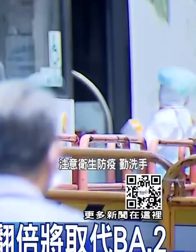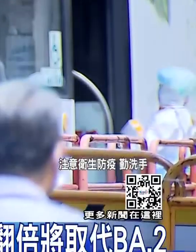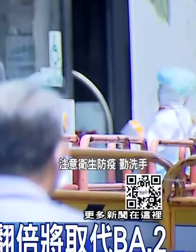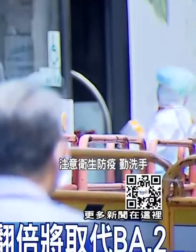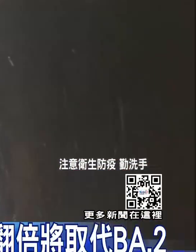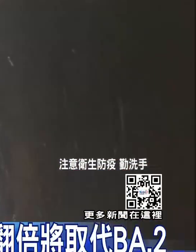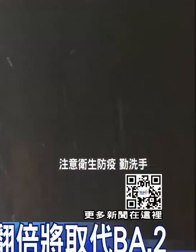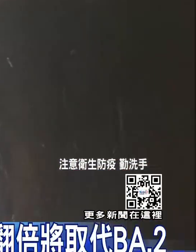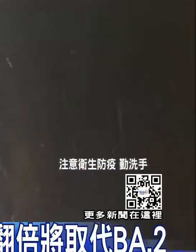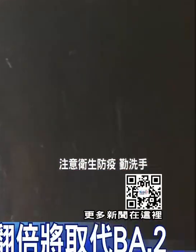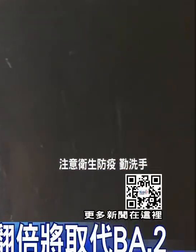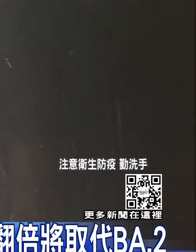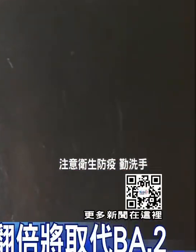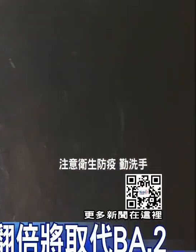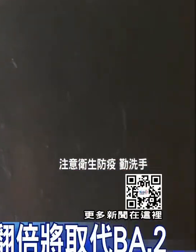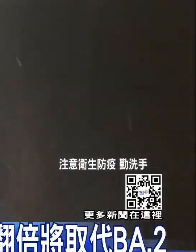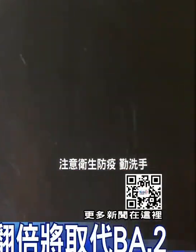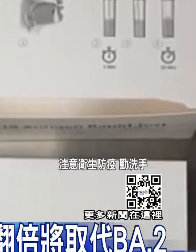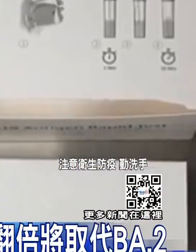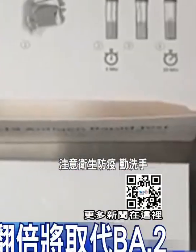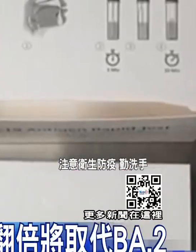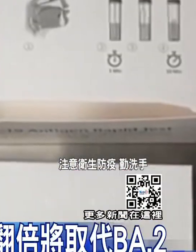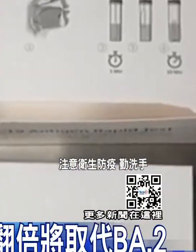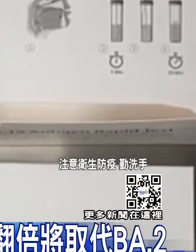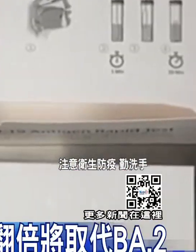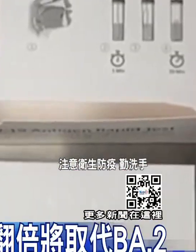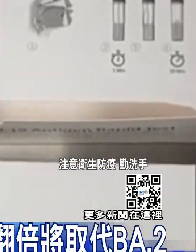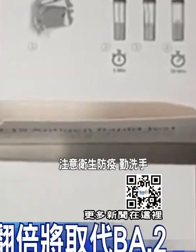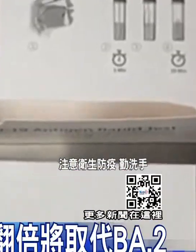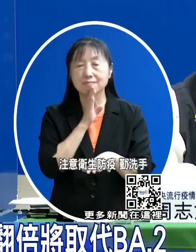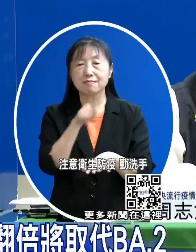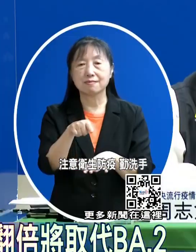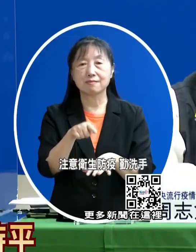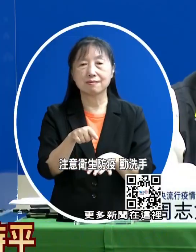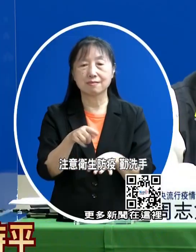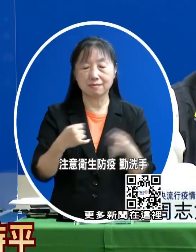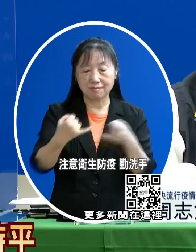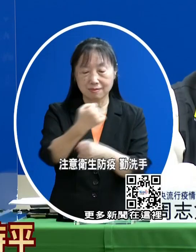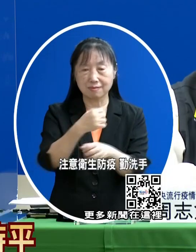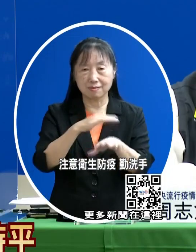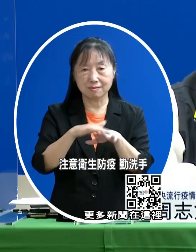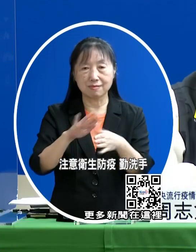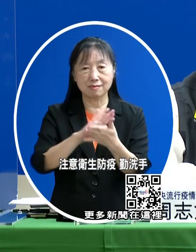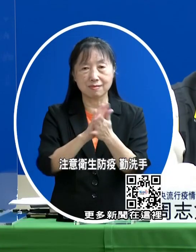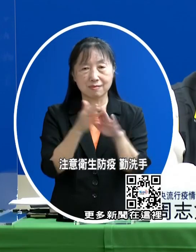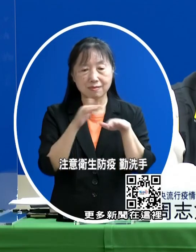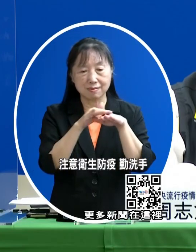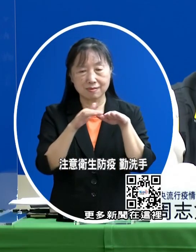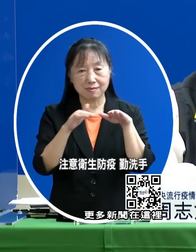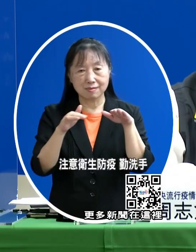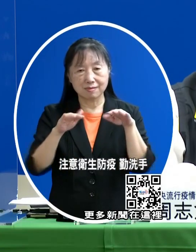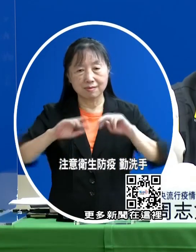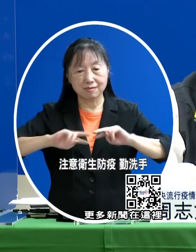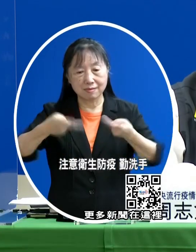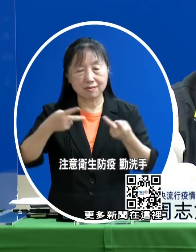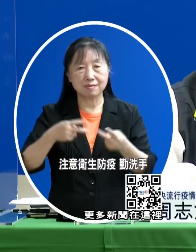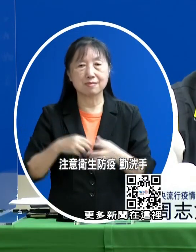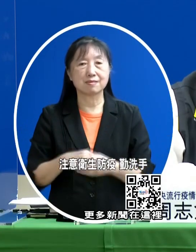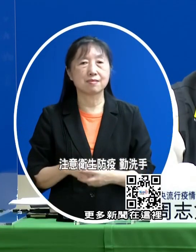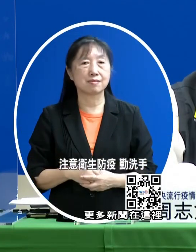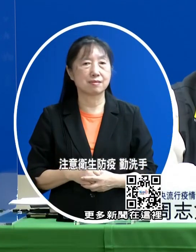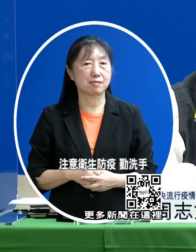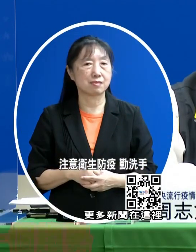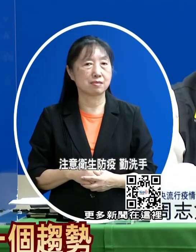国外趋势来看，恐怕即将取代主流 BA.2。 病例数会开始持平，甚至会翻转，就是说有这个